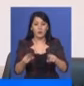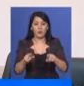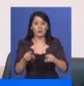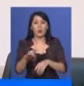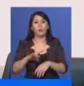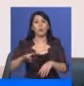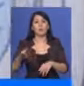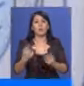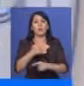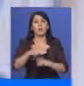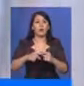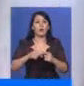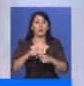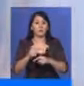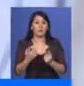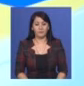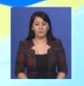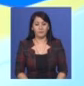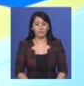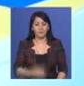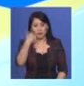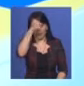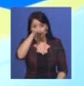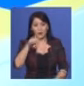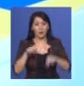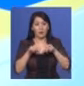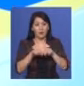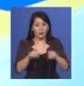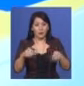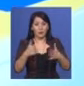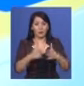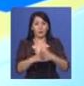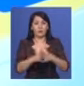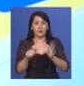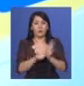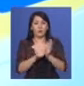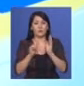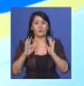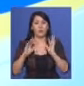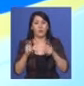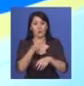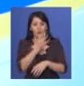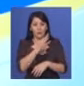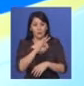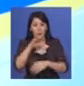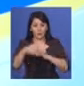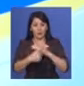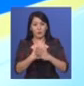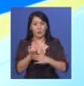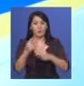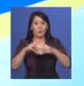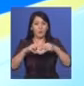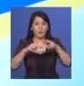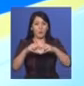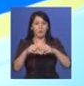өңіріміздегі кәсіпкерлер белгілі тұлғалар қатысуда. Биыл Петропавлда жыл соңына дейін 6 саябақ пайда болады. Заманауи үлгідегі